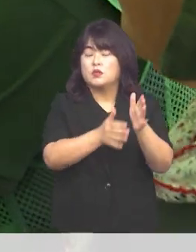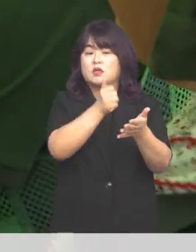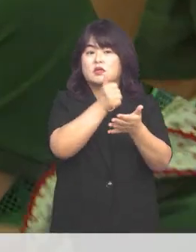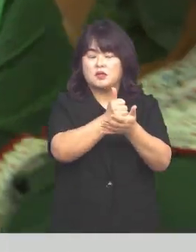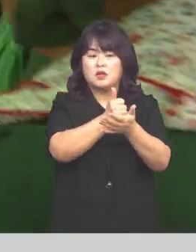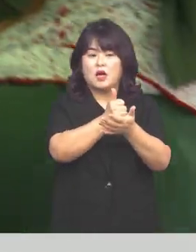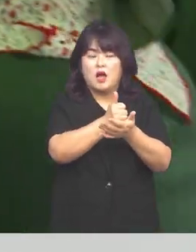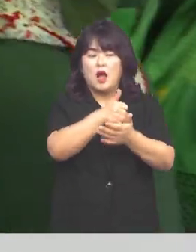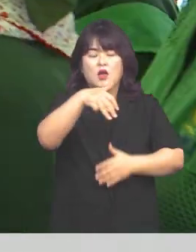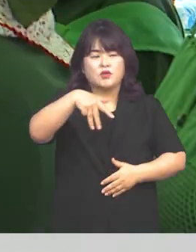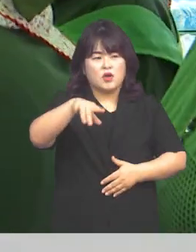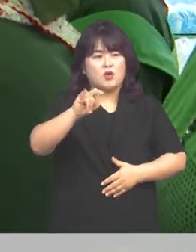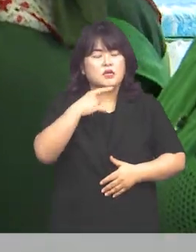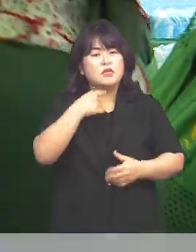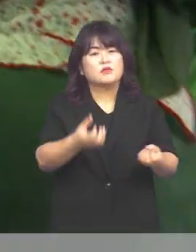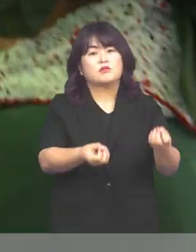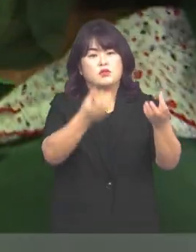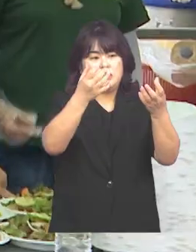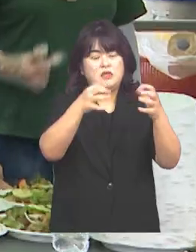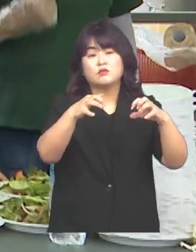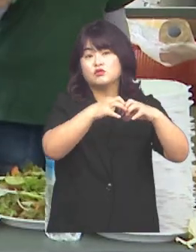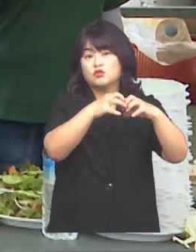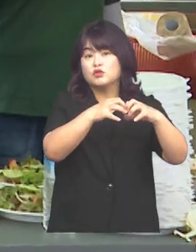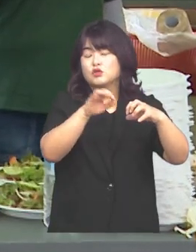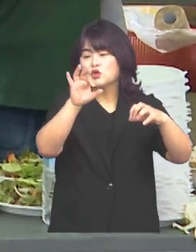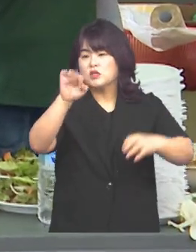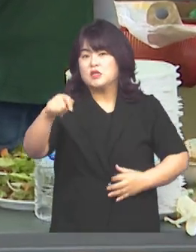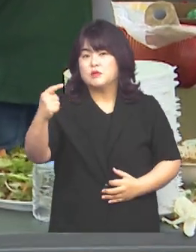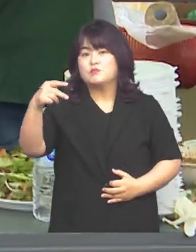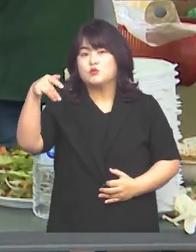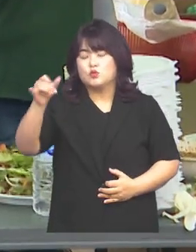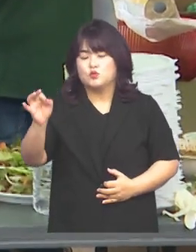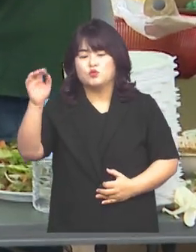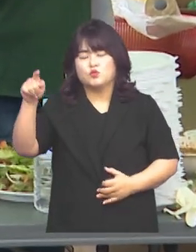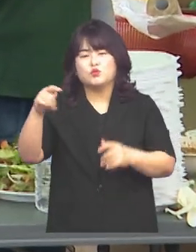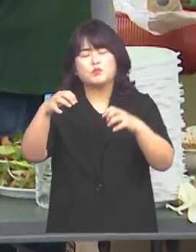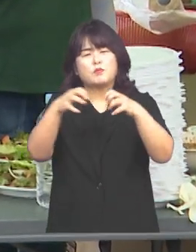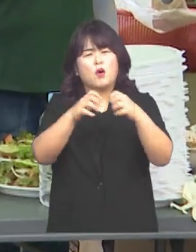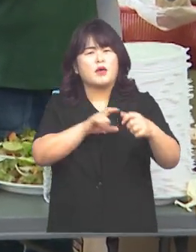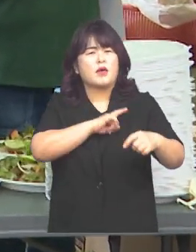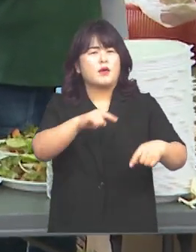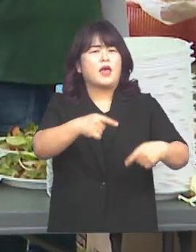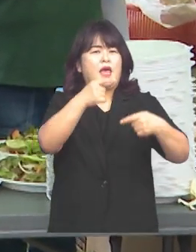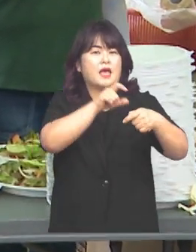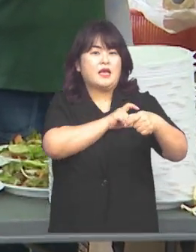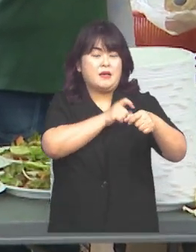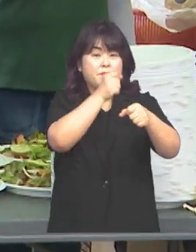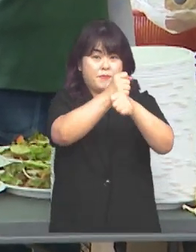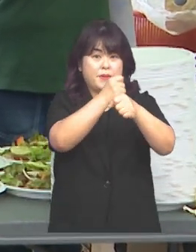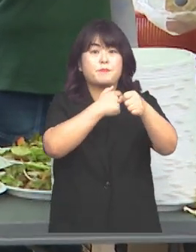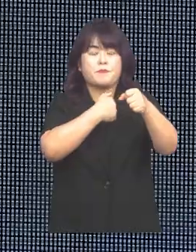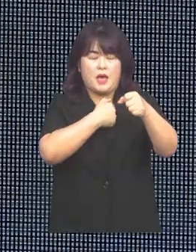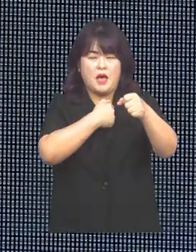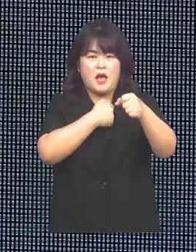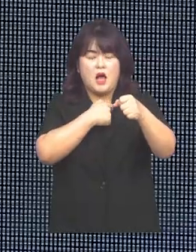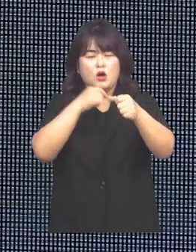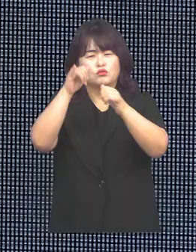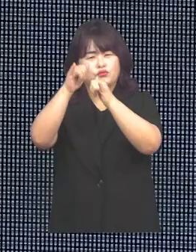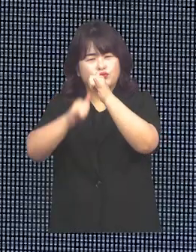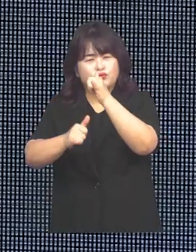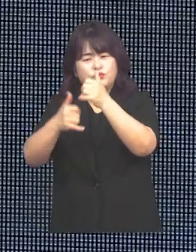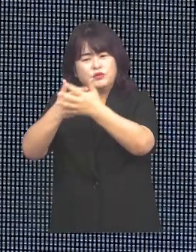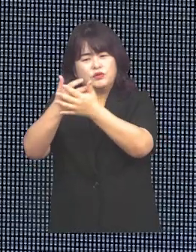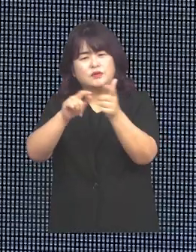이상일 시장은 처인승첩의 참뜻을 알리기 위해 김윤후 승장로와 처인부 공민길이라는 명예도로명을 부여하고